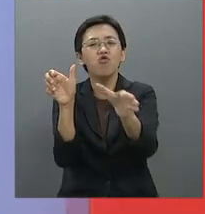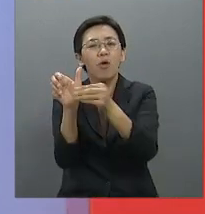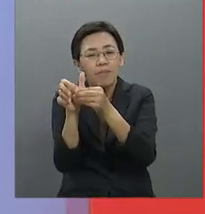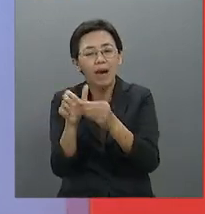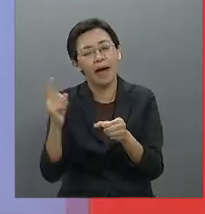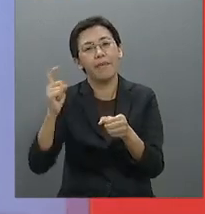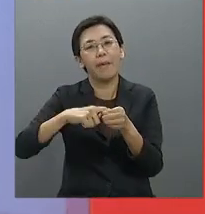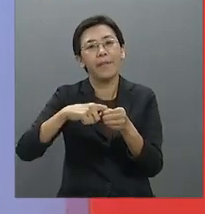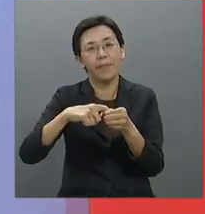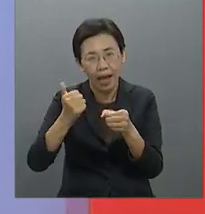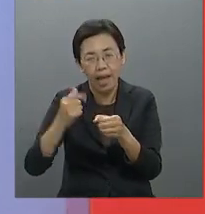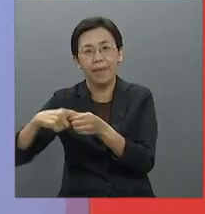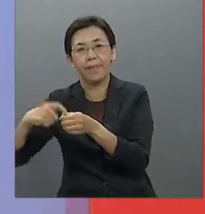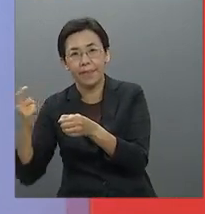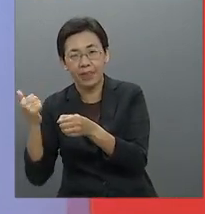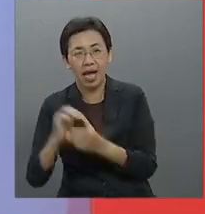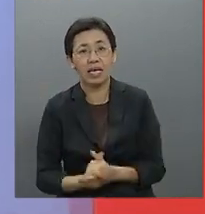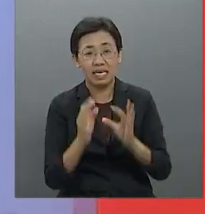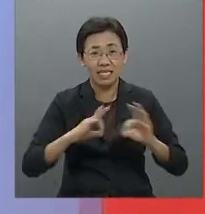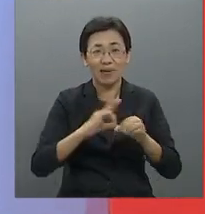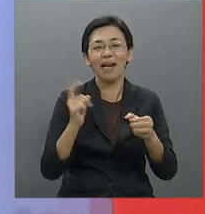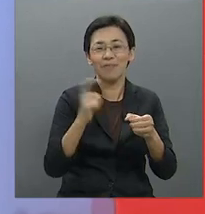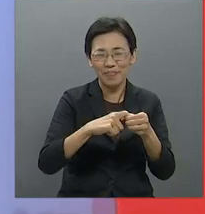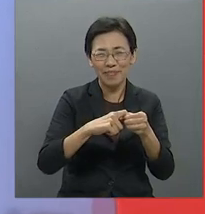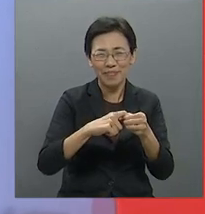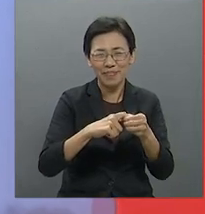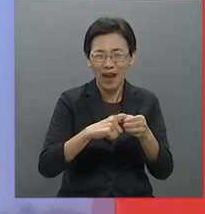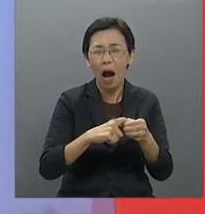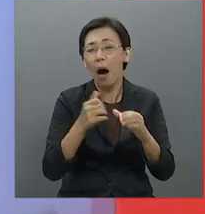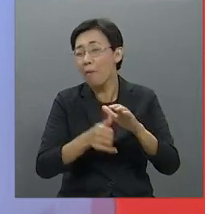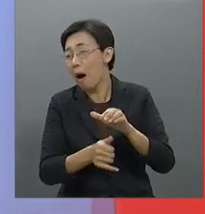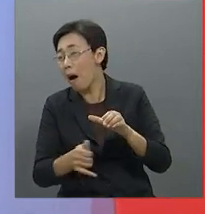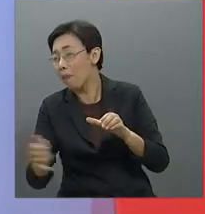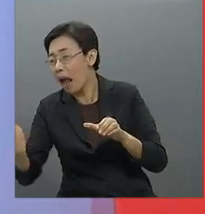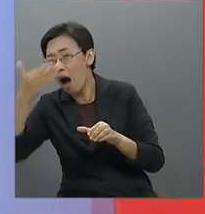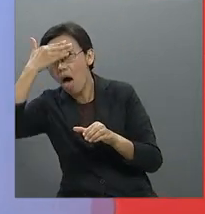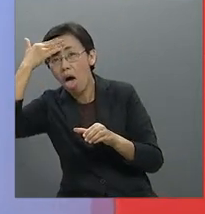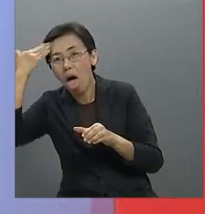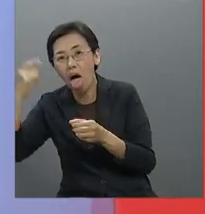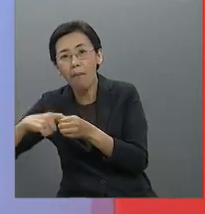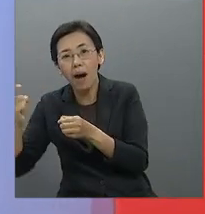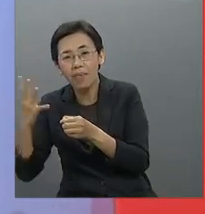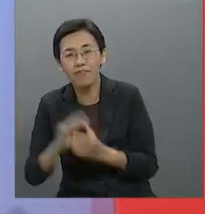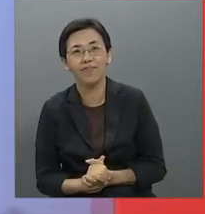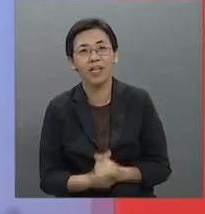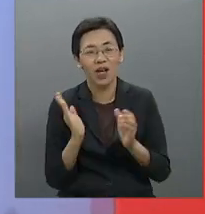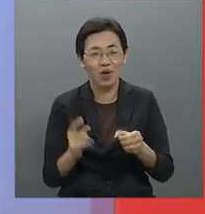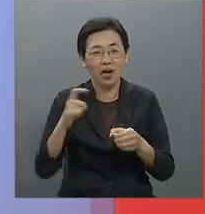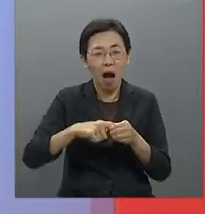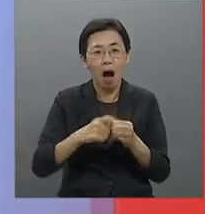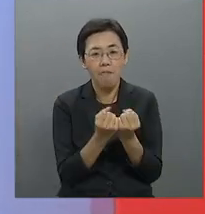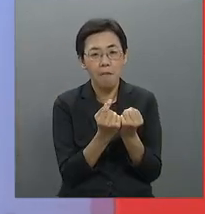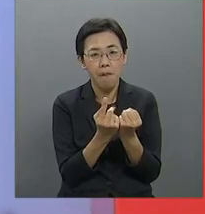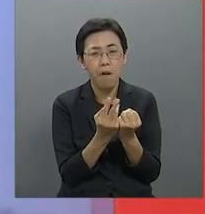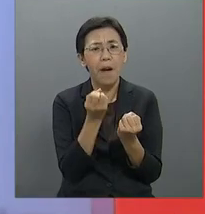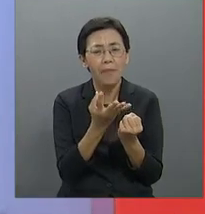ออนสำคัญมากนะครัเพระหายลายแห computation ห Saw บอกผมเลยนะบอกว่เหรถาเกจะขึนวาคนเชคอิเกินไม่ข้เขนะไม